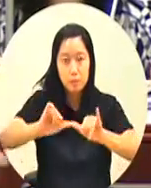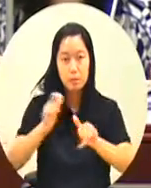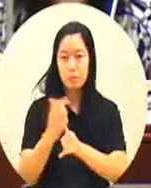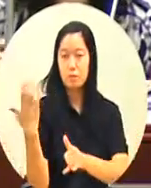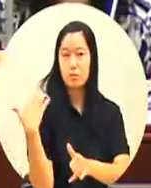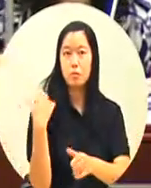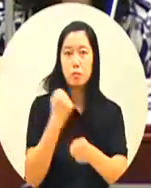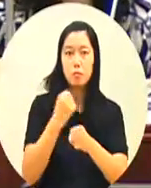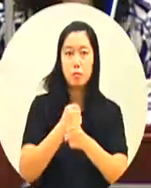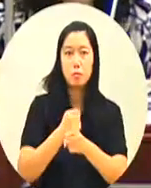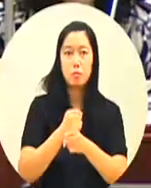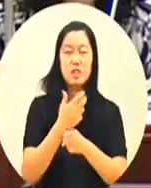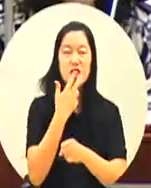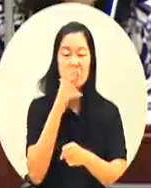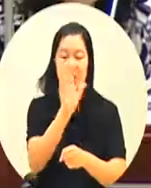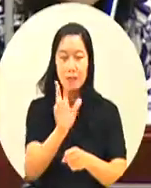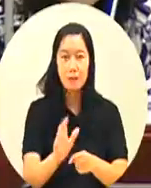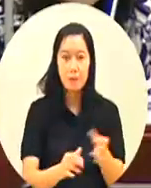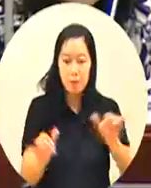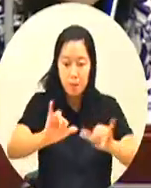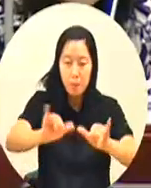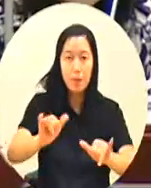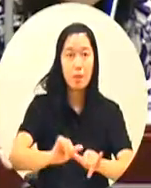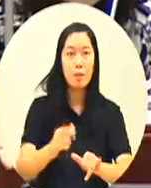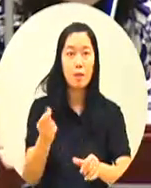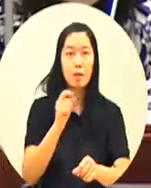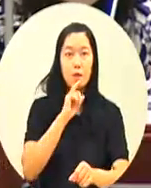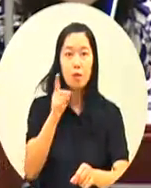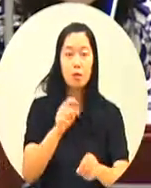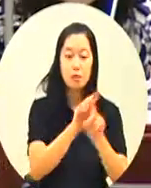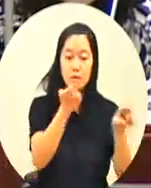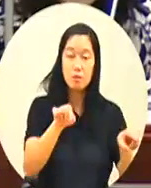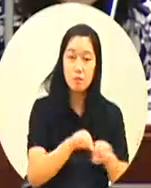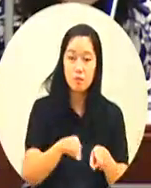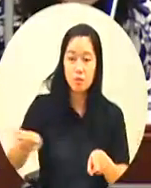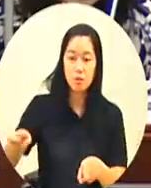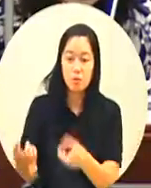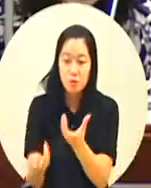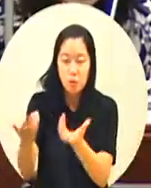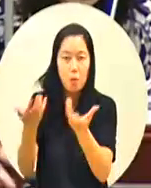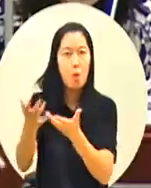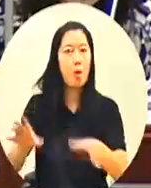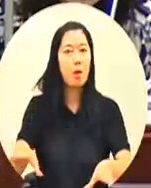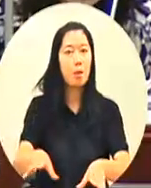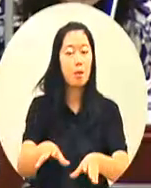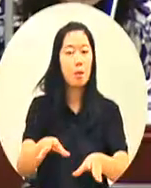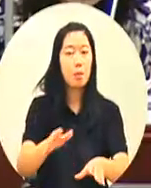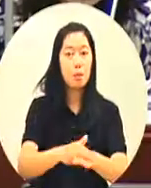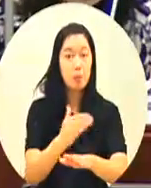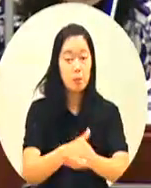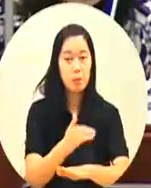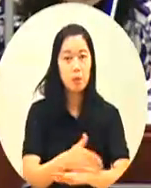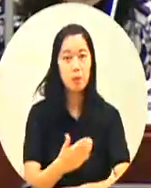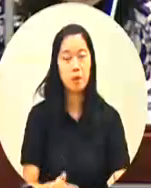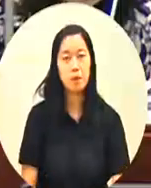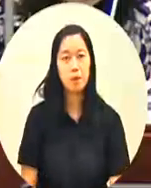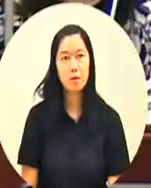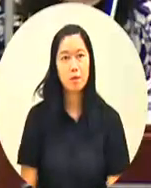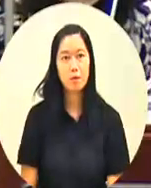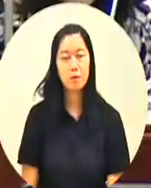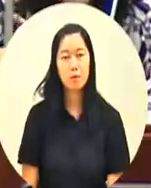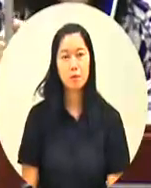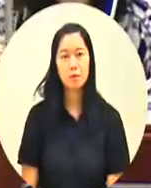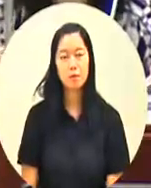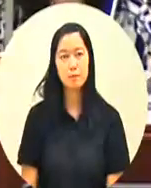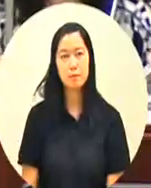料，未来应该做材料。就你不会拿紫檀木去烧，简单来讲就是这样。你的紫檀木它可以是燃料，但是你如果变成家具的材